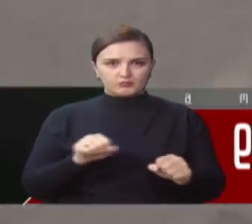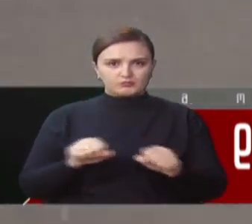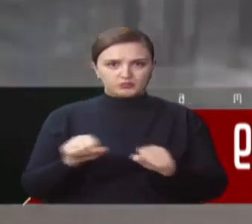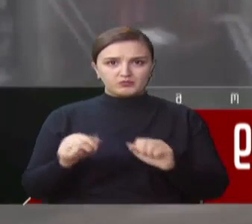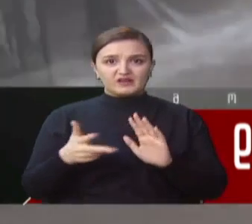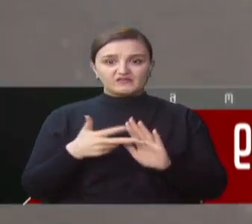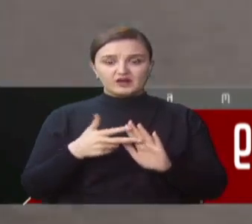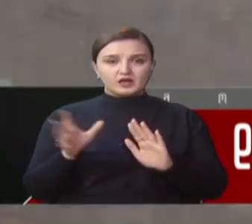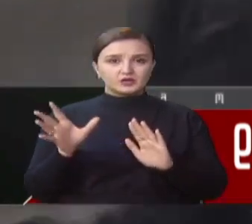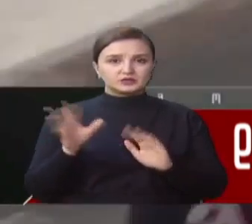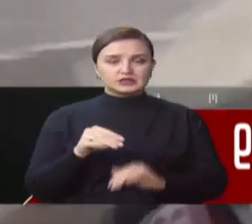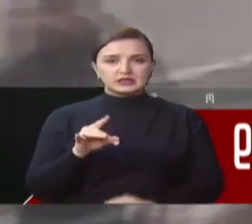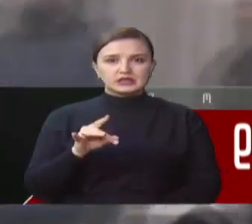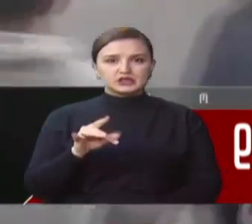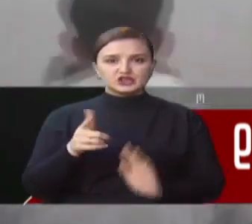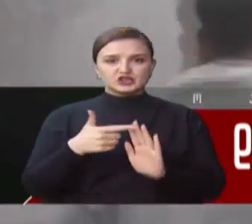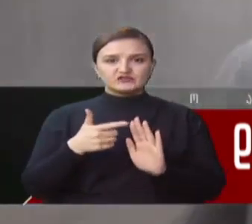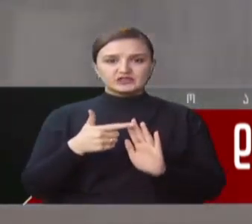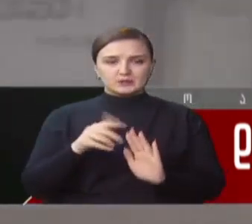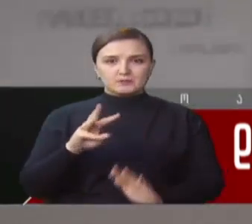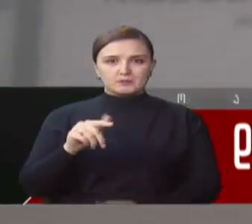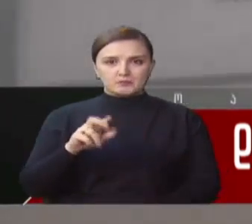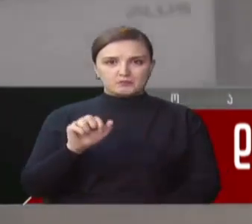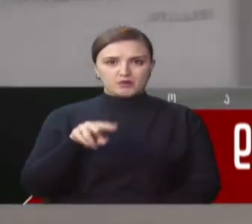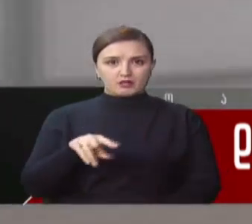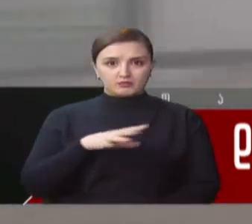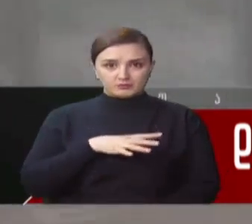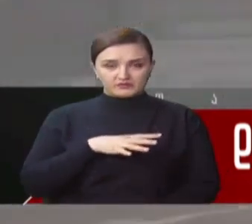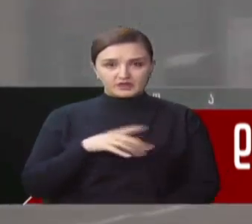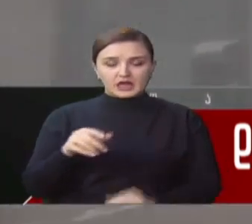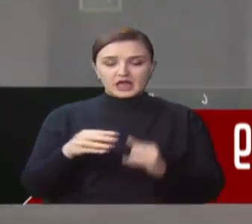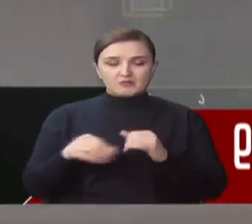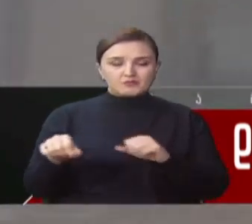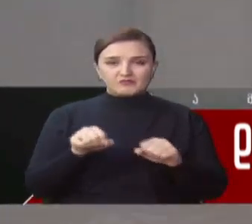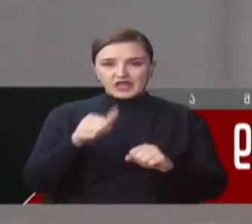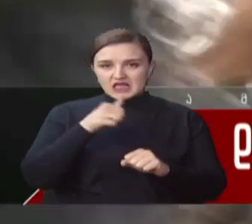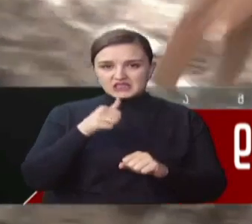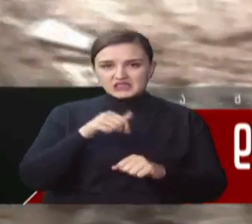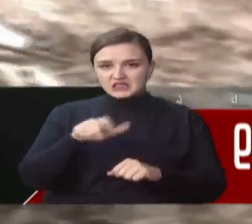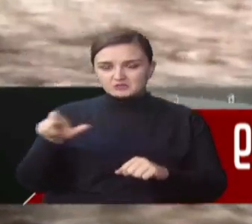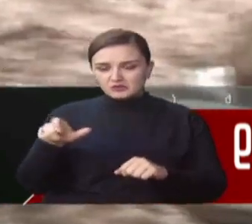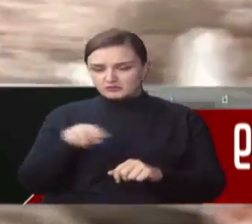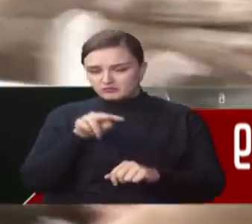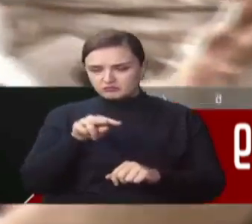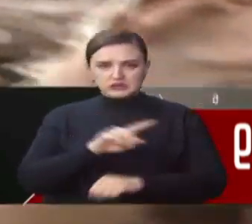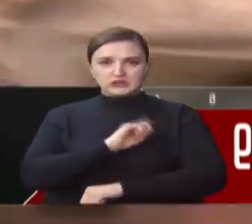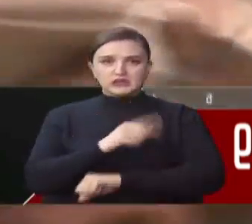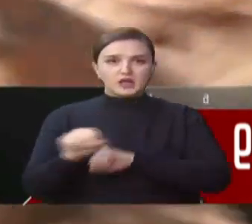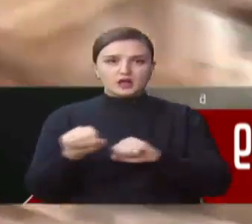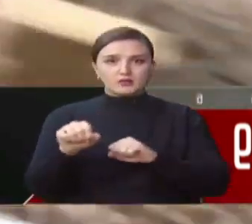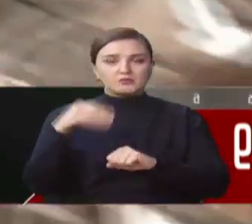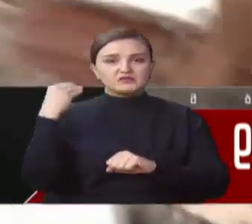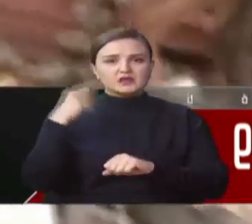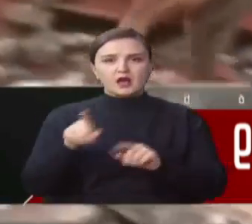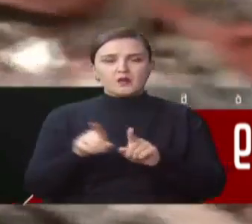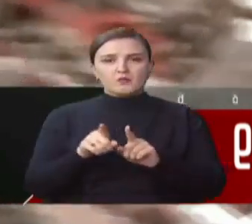რამადგანის სიმძლავრე რიხტერის შკალით 7 მაგნიტუდას აღემატებოდა. Სეისმოლოგების შეფასებით ასეთი ძლიერი მიწისძვრა თურქეთში 84